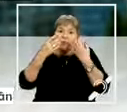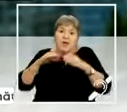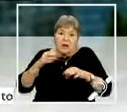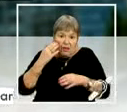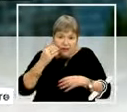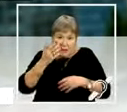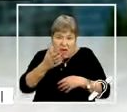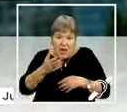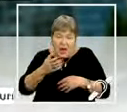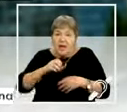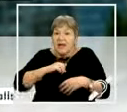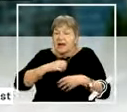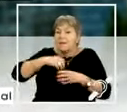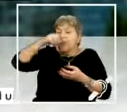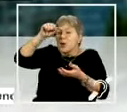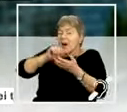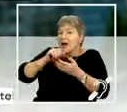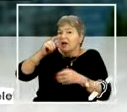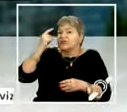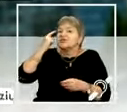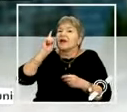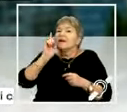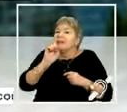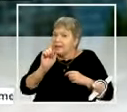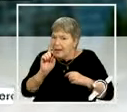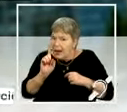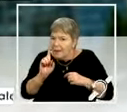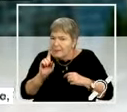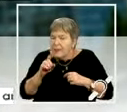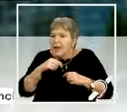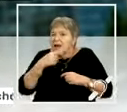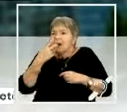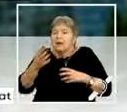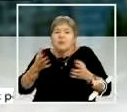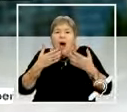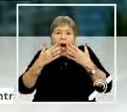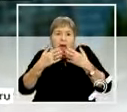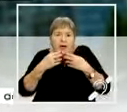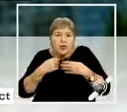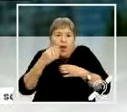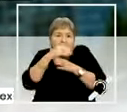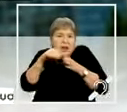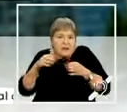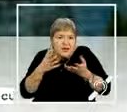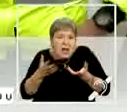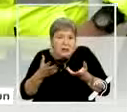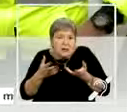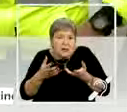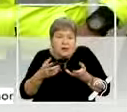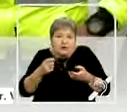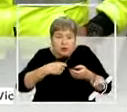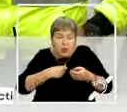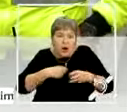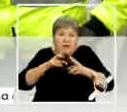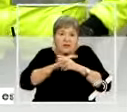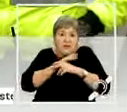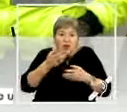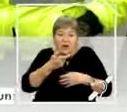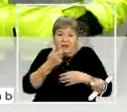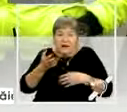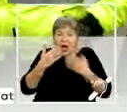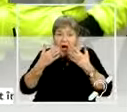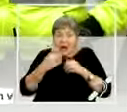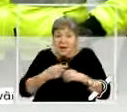într-un portbagaj, mă gândeam că cantitatea de oxigen este limitată și oricând se poate sufoca. Între timp, unul